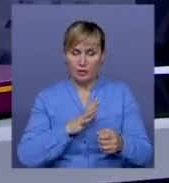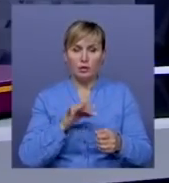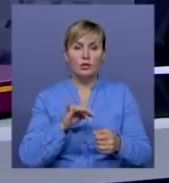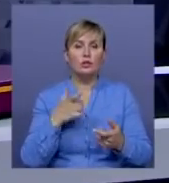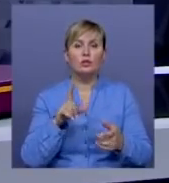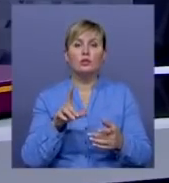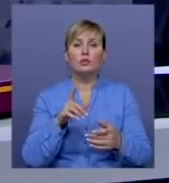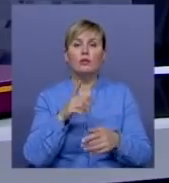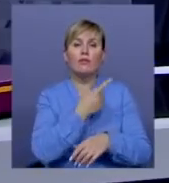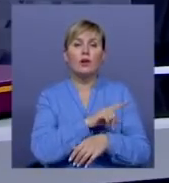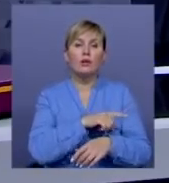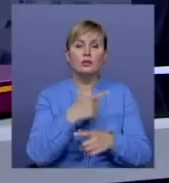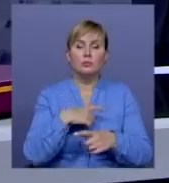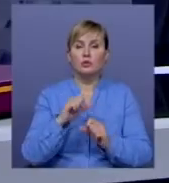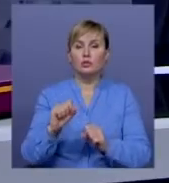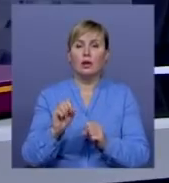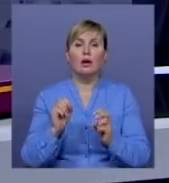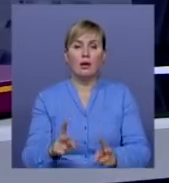защиты у персонала имеются?